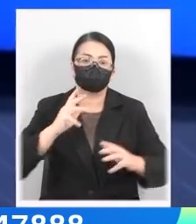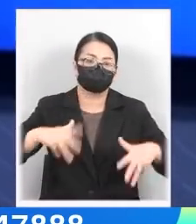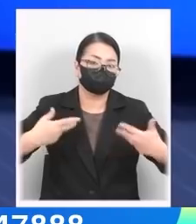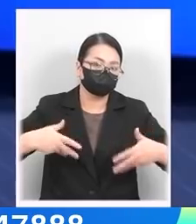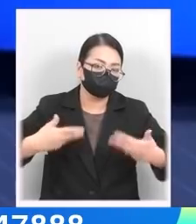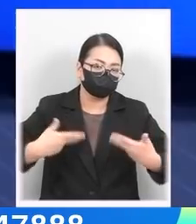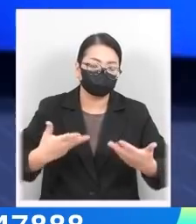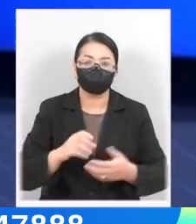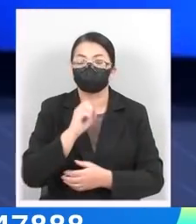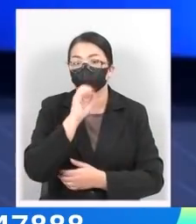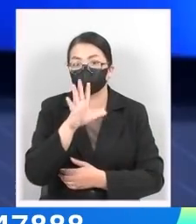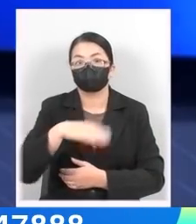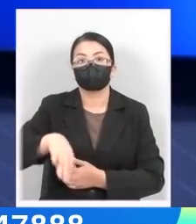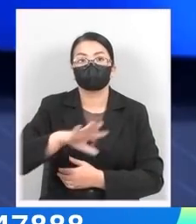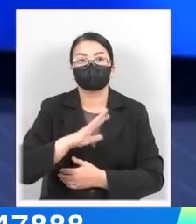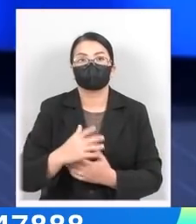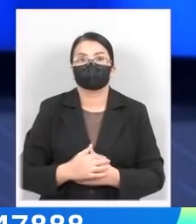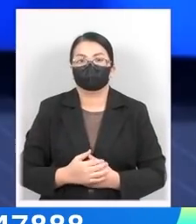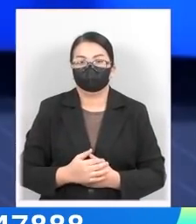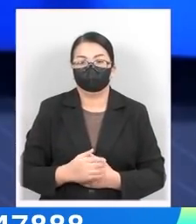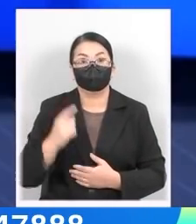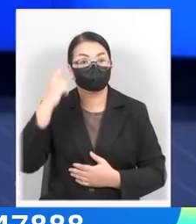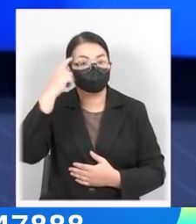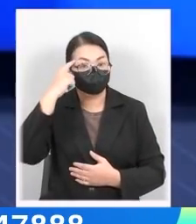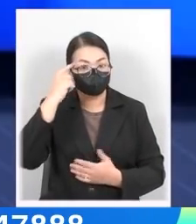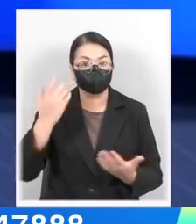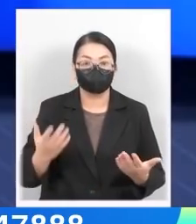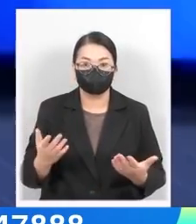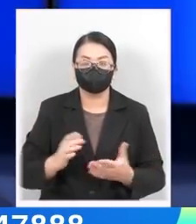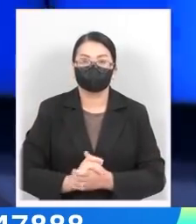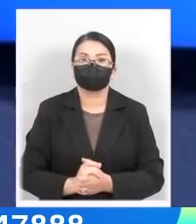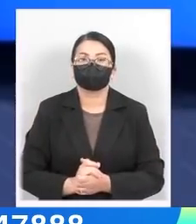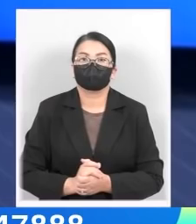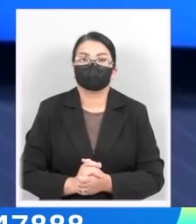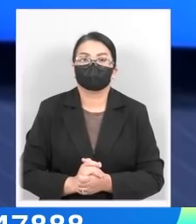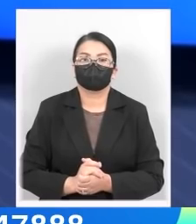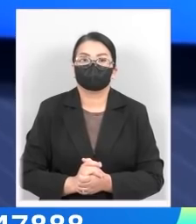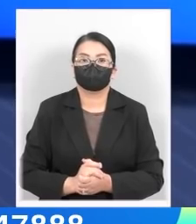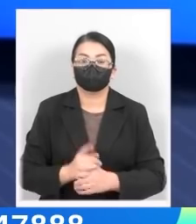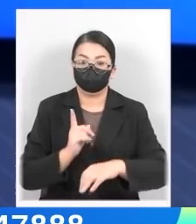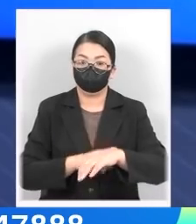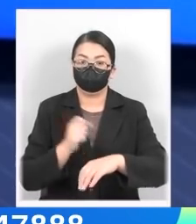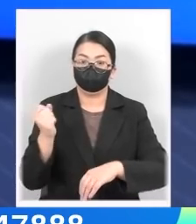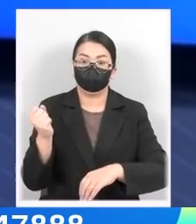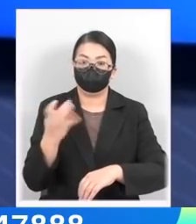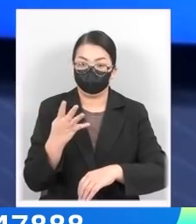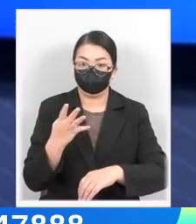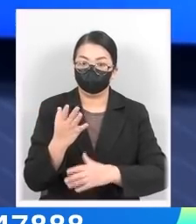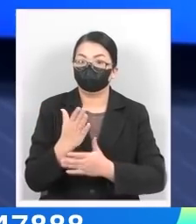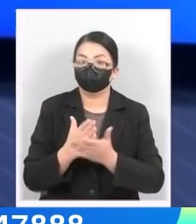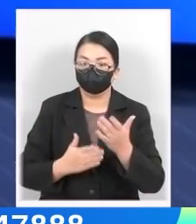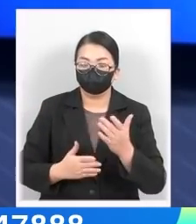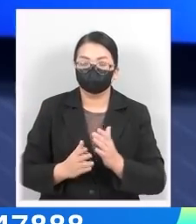บอกรักหรือยังจันตวยรู้ฟ้าไม่มีจกตามาปีสี่ครึ่งแน่นอนจ้ะสวัสดีครับ